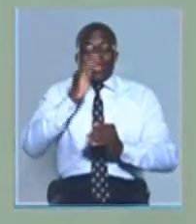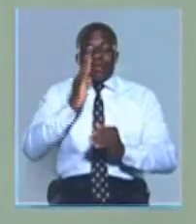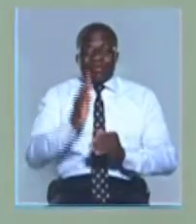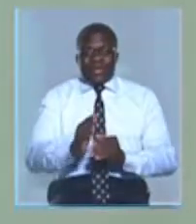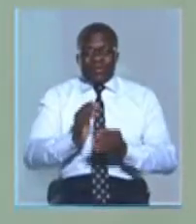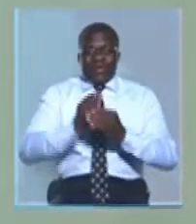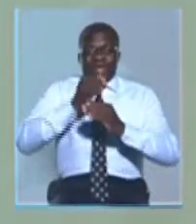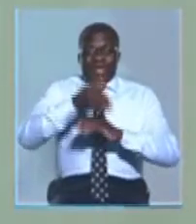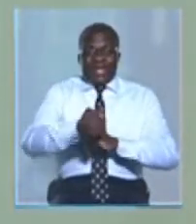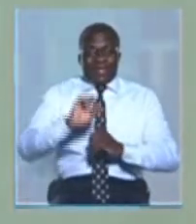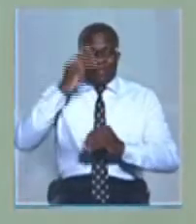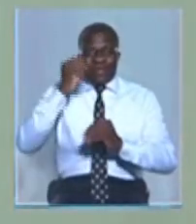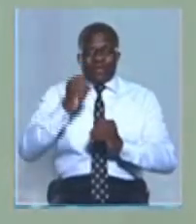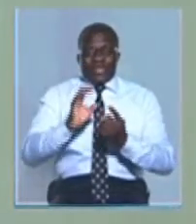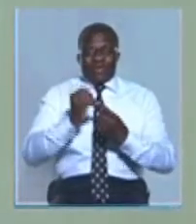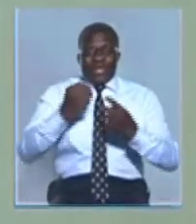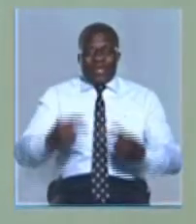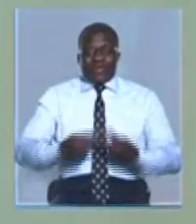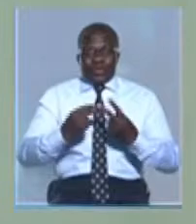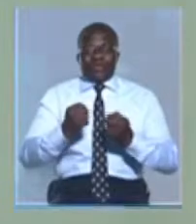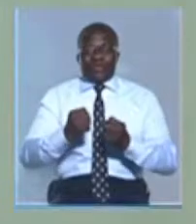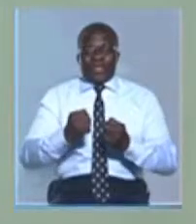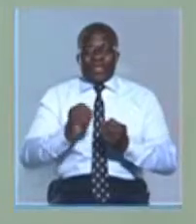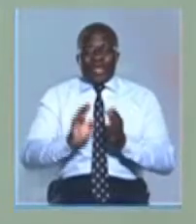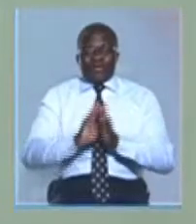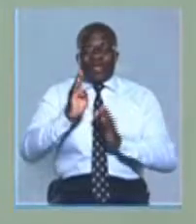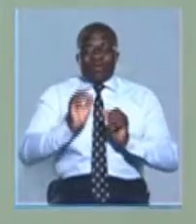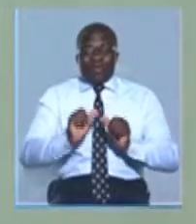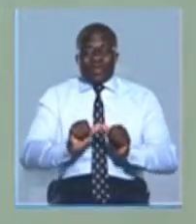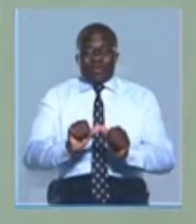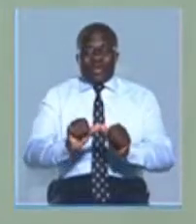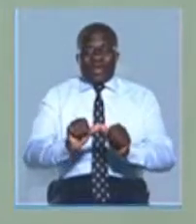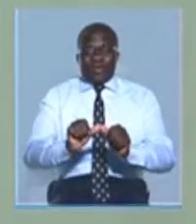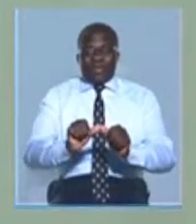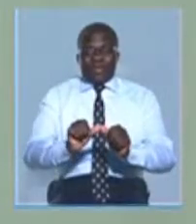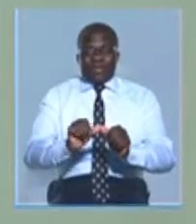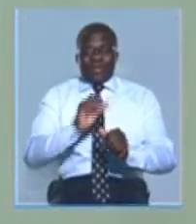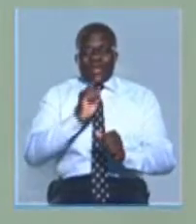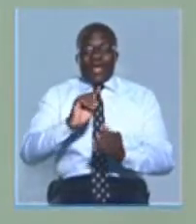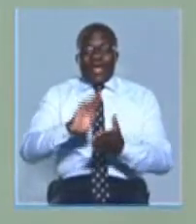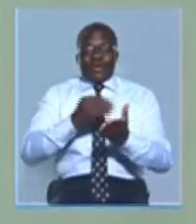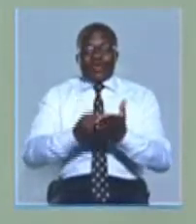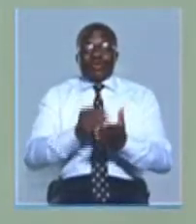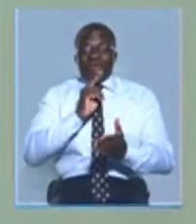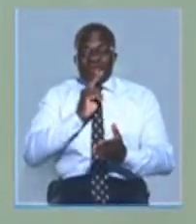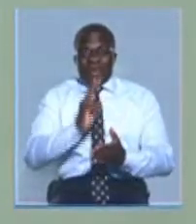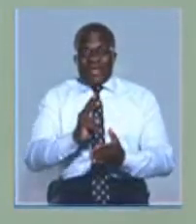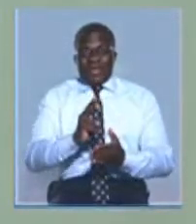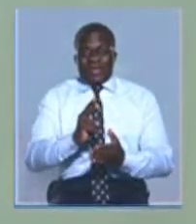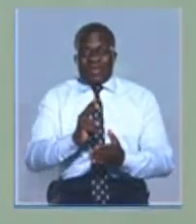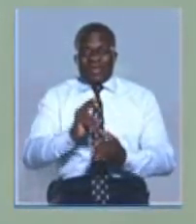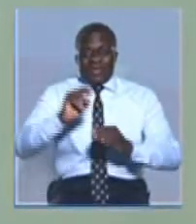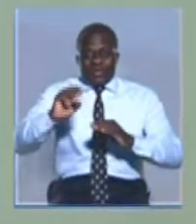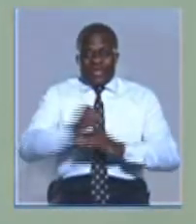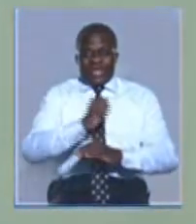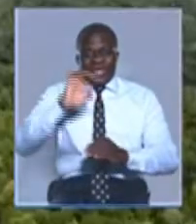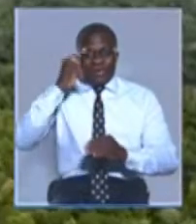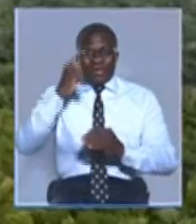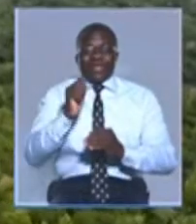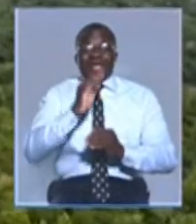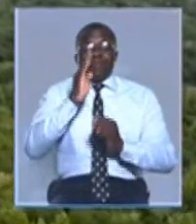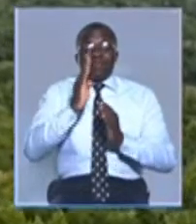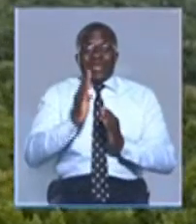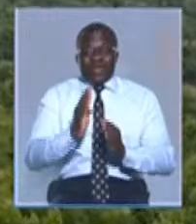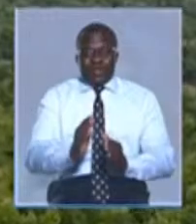à travers le ministère du cadre de vie et du développement durable, est une preuve tangible de l'engagement de l'État